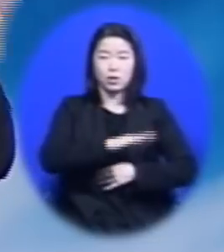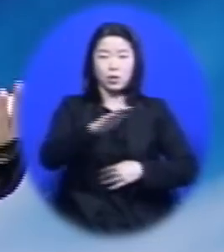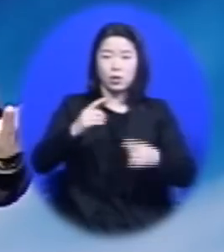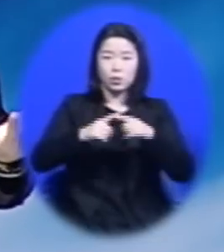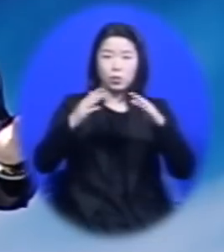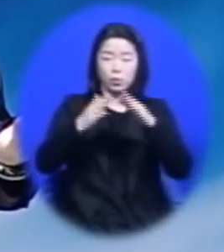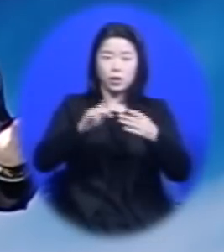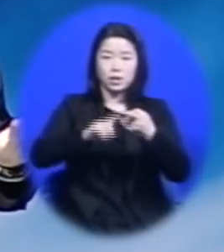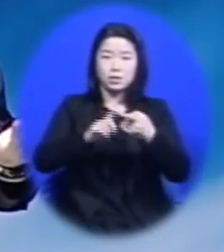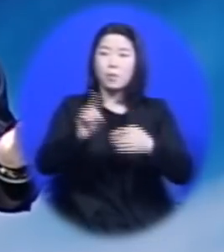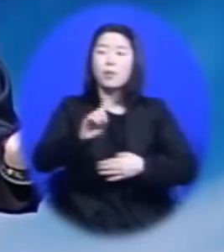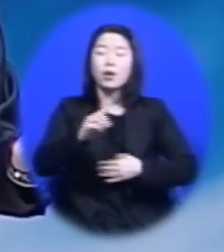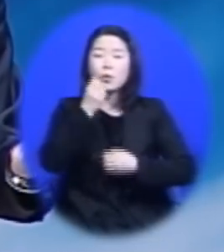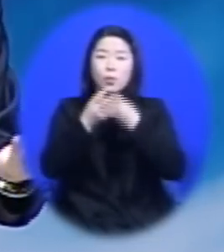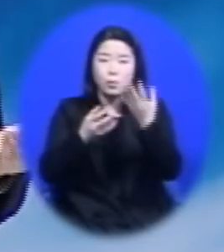뭐라고